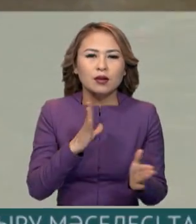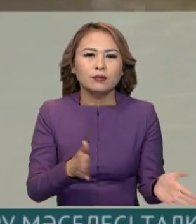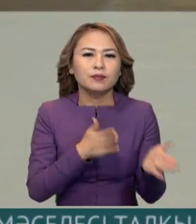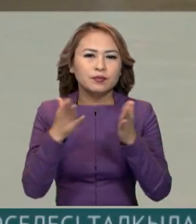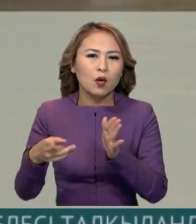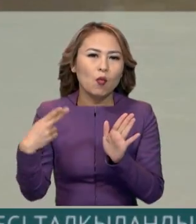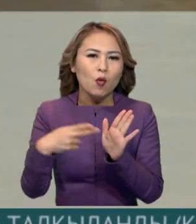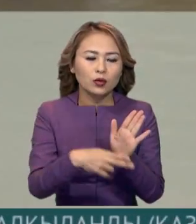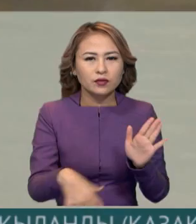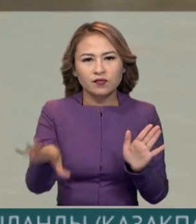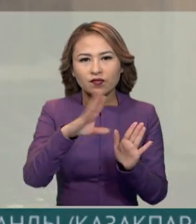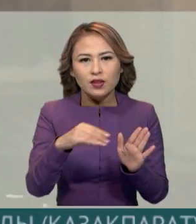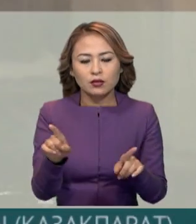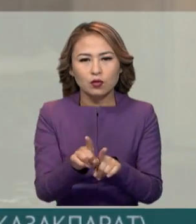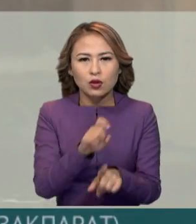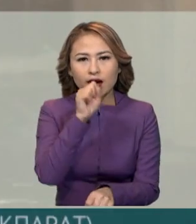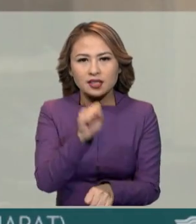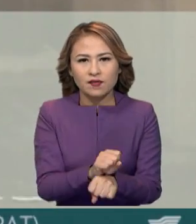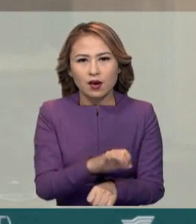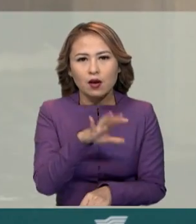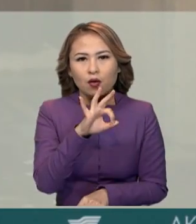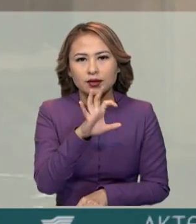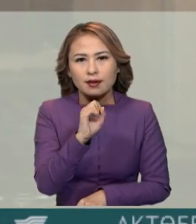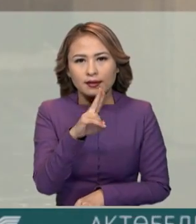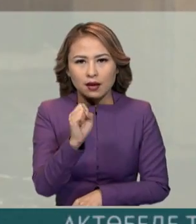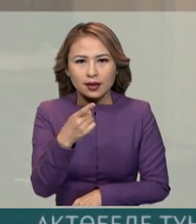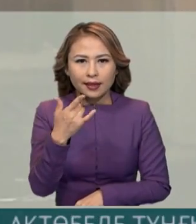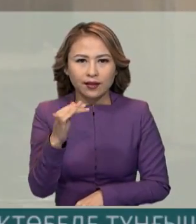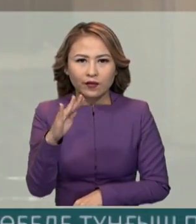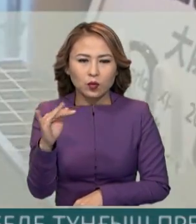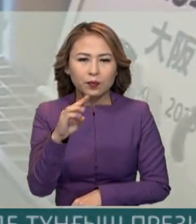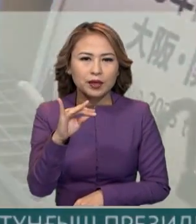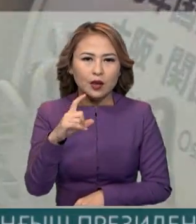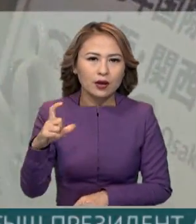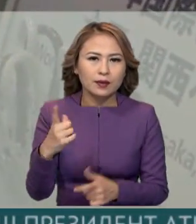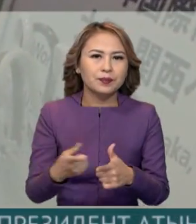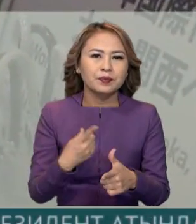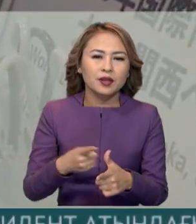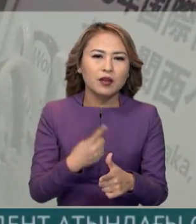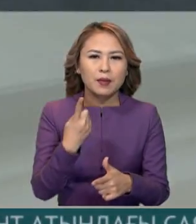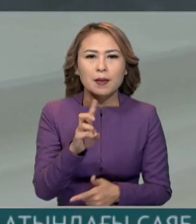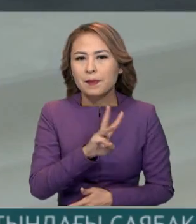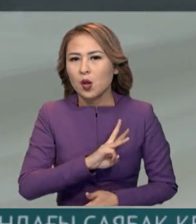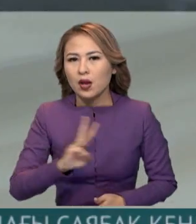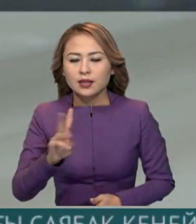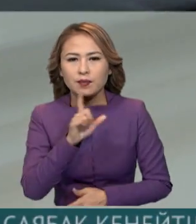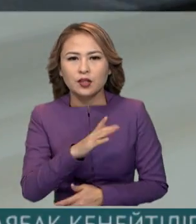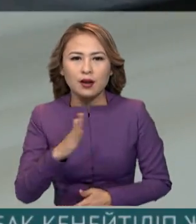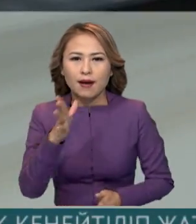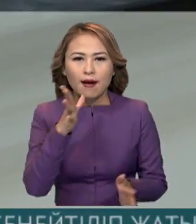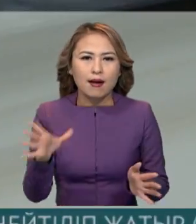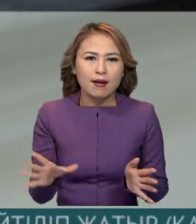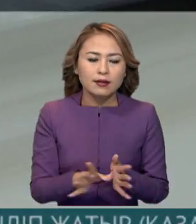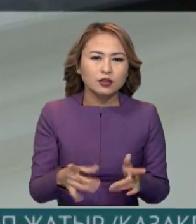шегерілді. Пойыз қозғалысы да тоқтаған. Ал Осака, Гифу, Миз және Айти префектураларында 1 миллионнан астам